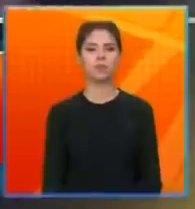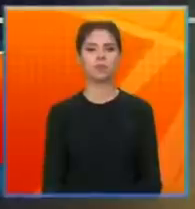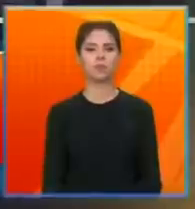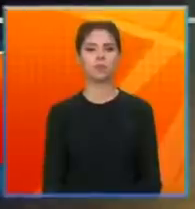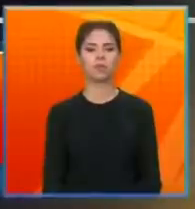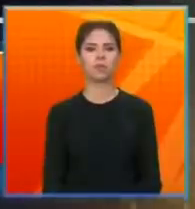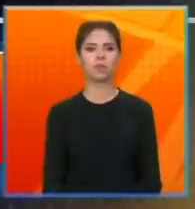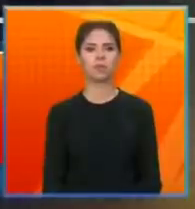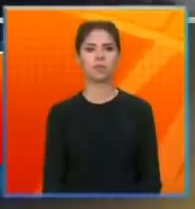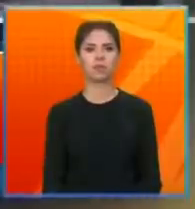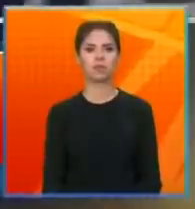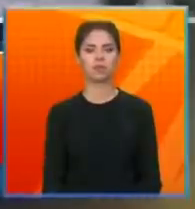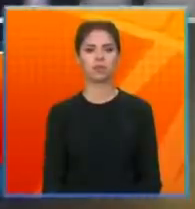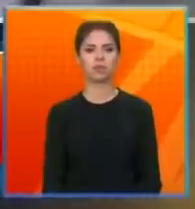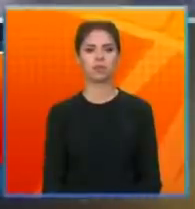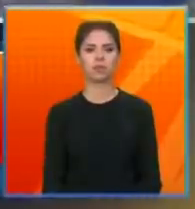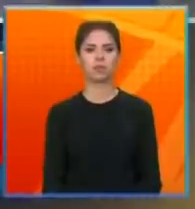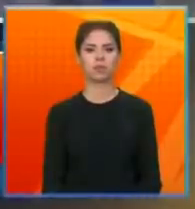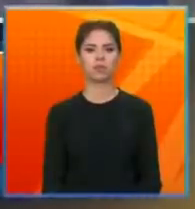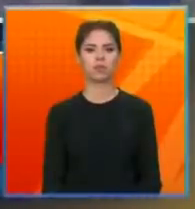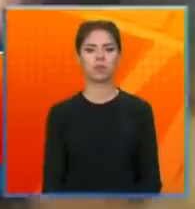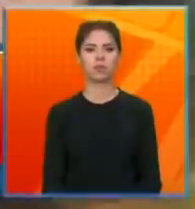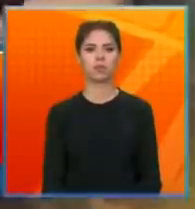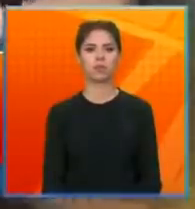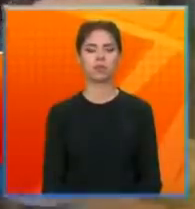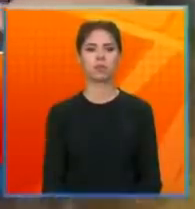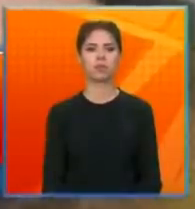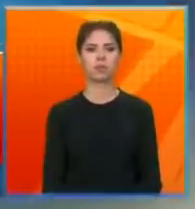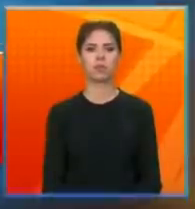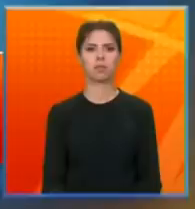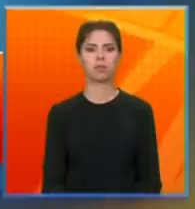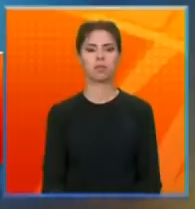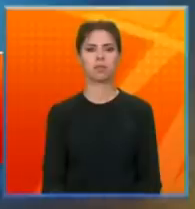Gün gelecek, siz de avukata ihtiyaç hissedeceksiniz.